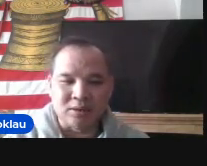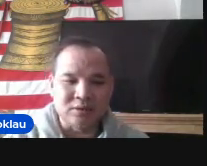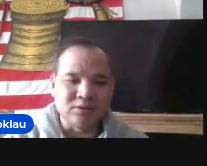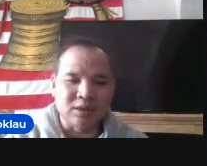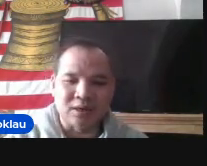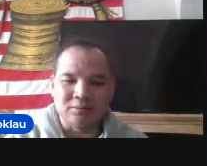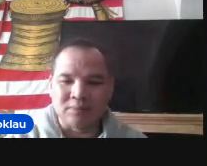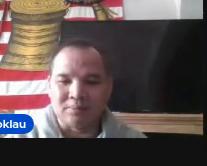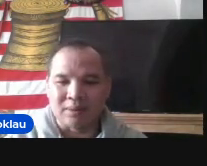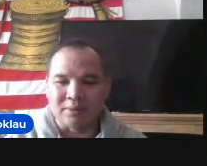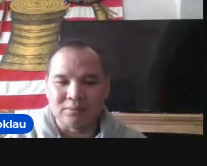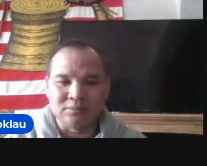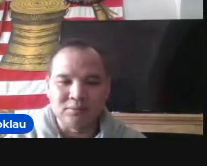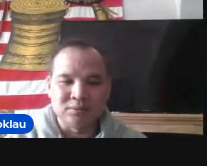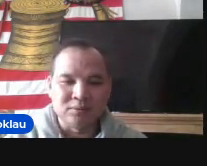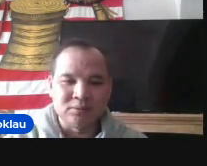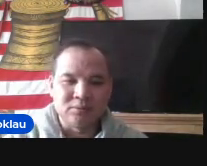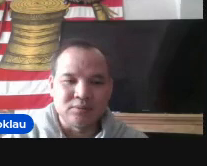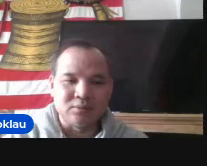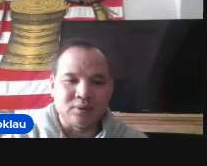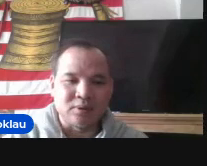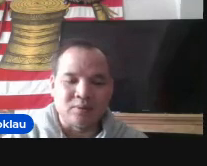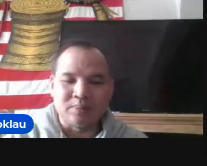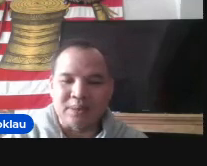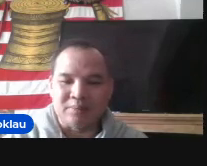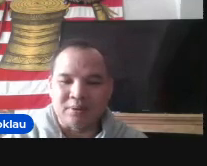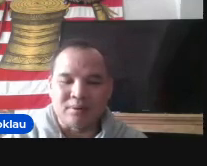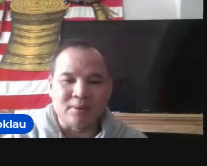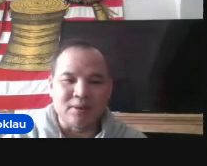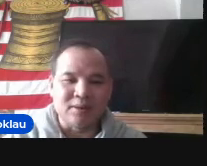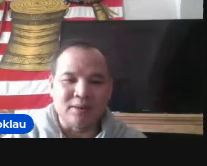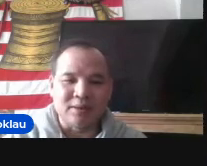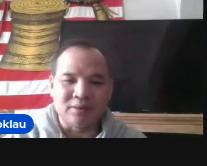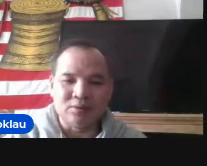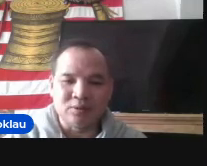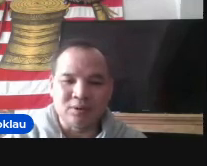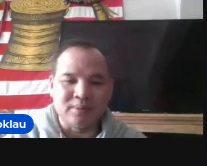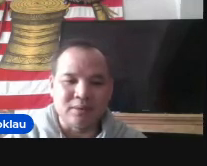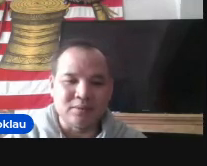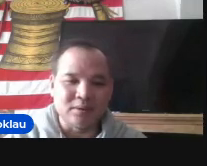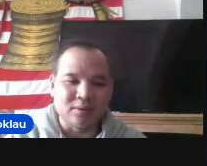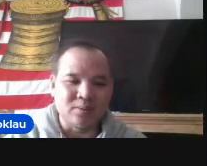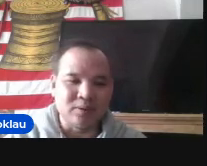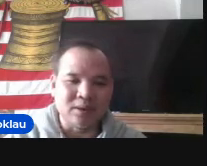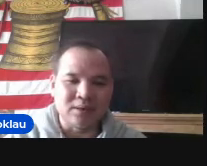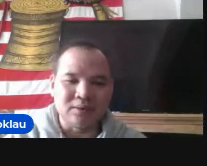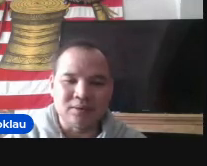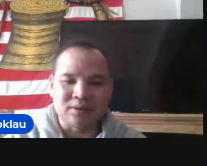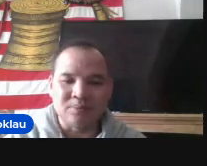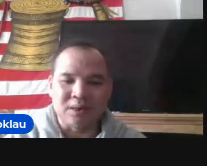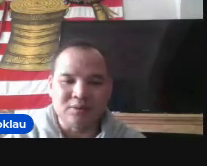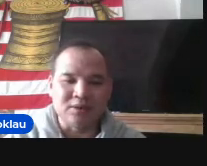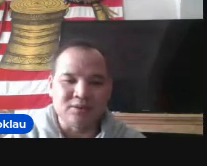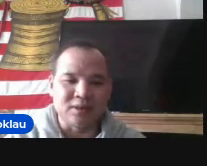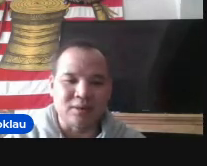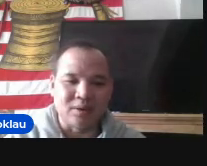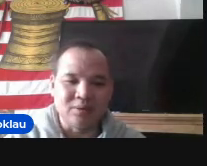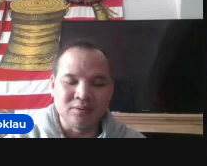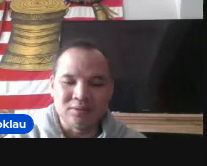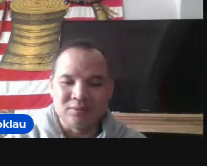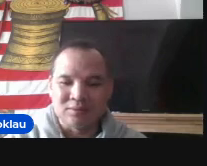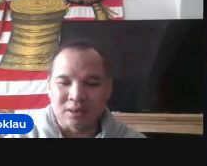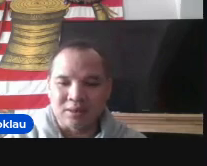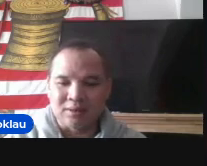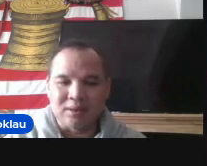ธ์ได้จริงนะมันบ้าวะก็เลยพยายามมองว่าแล้วก็น่าจะมีที่บ้านดีกว่าเพราะว่าเราอยู่ที่จัดที่ที่เราม